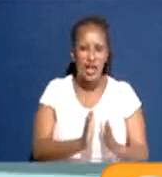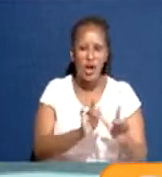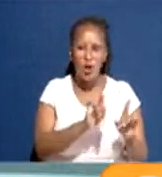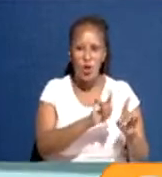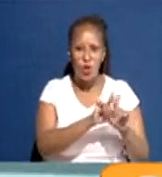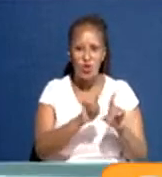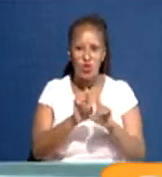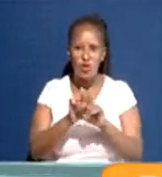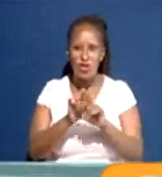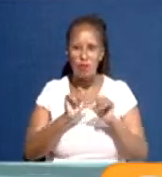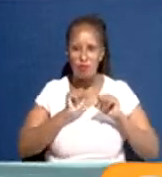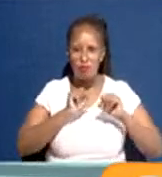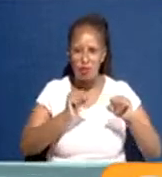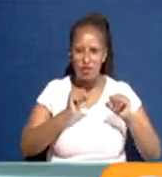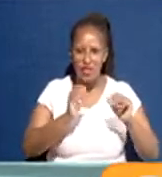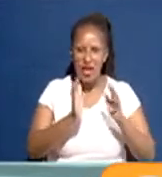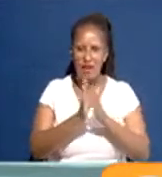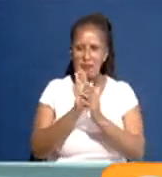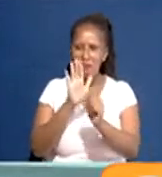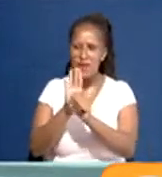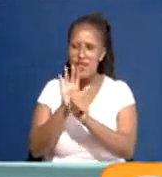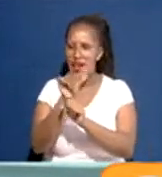na watu wengine wengi